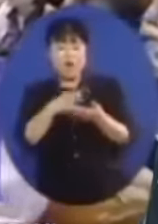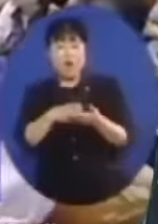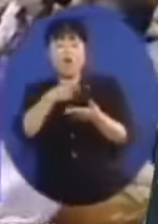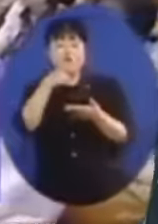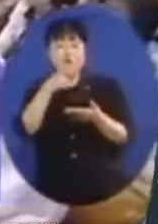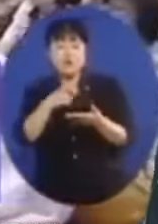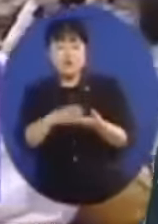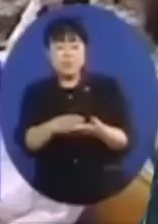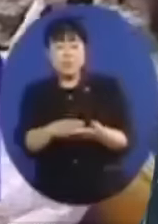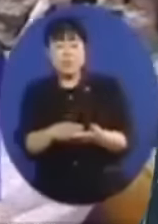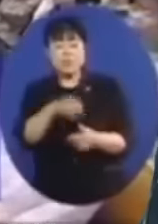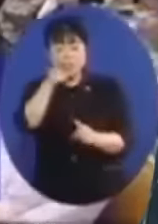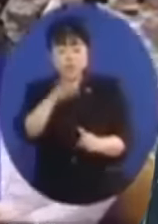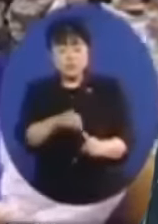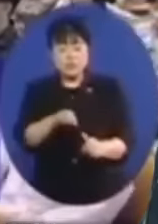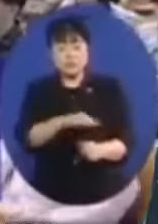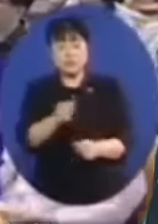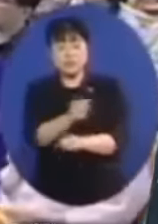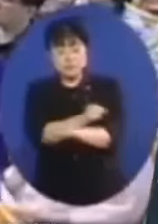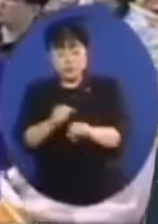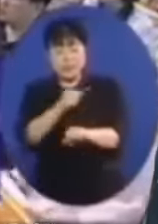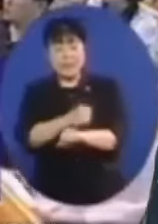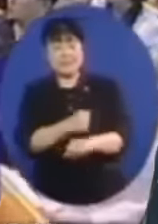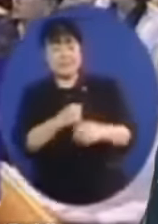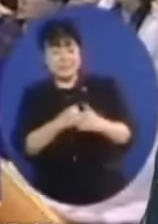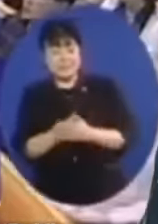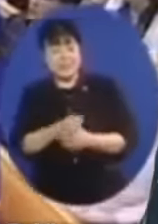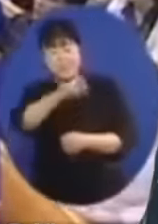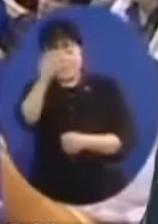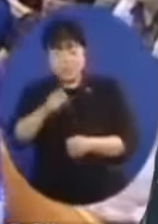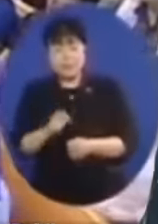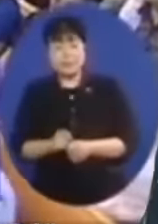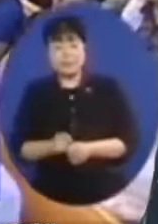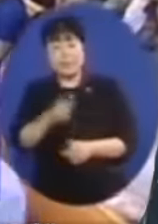되사 율법의 저주에서 우리를 속량하셨으니